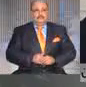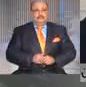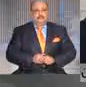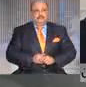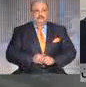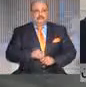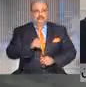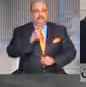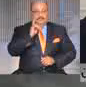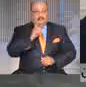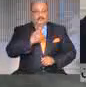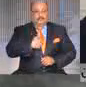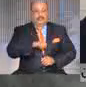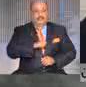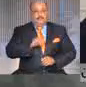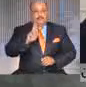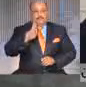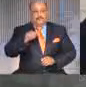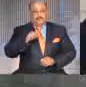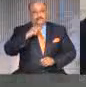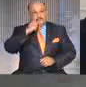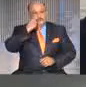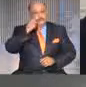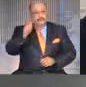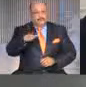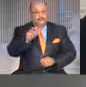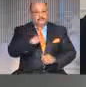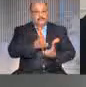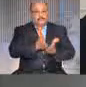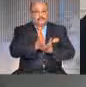هو حضور ضعيف، ويرجع ذلك إلى